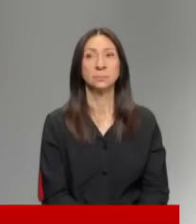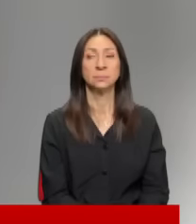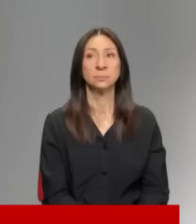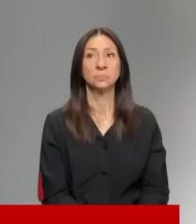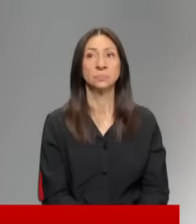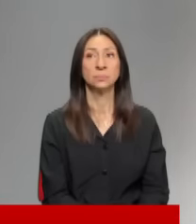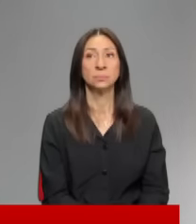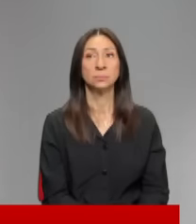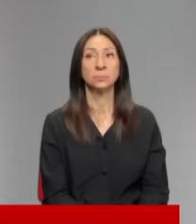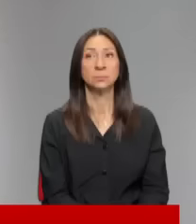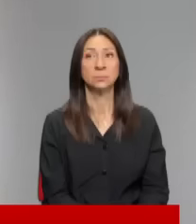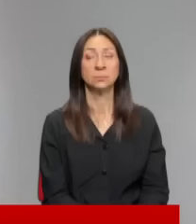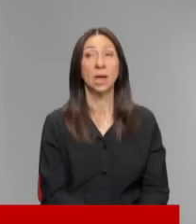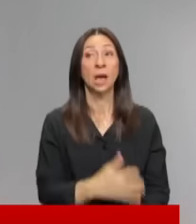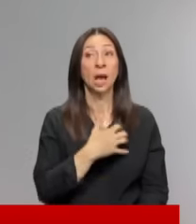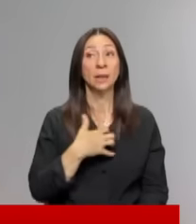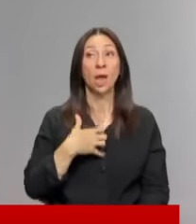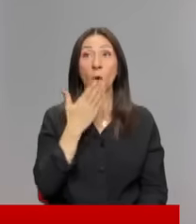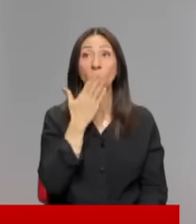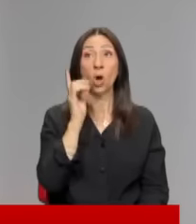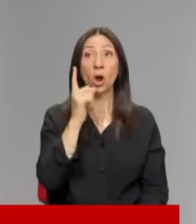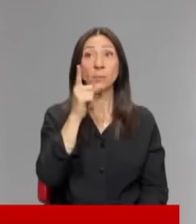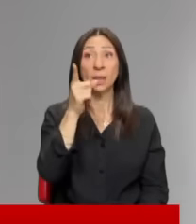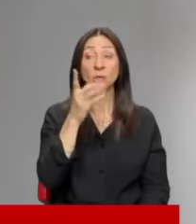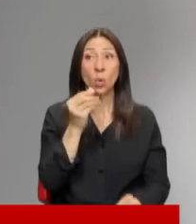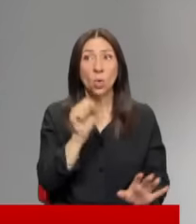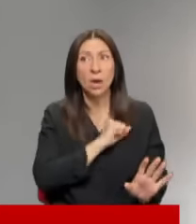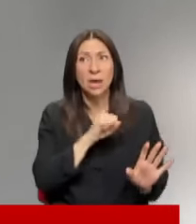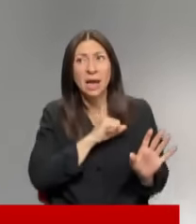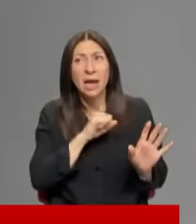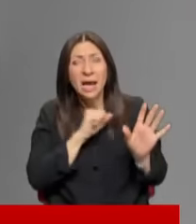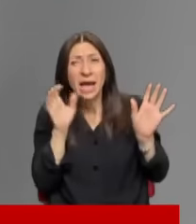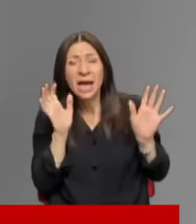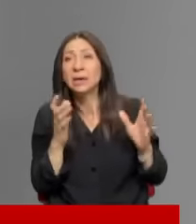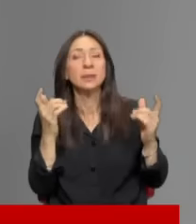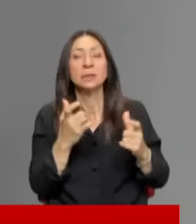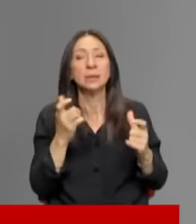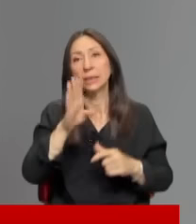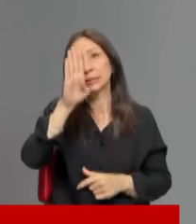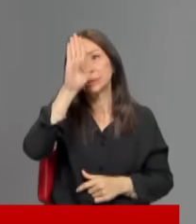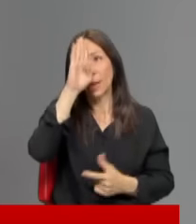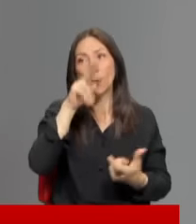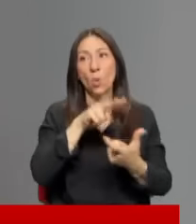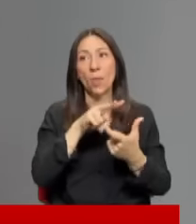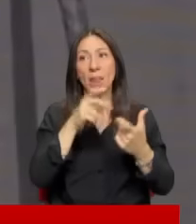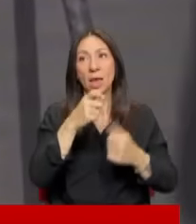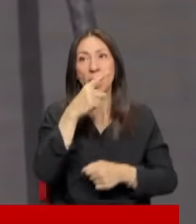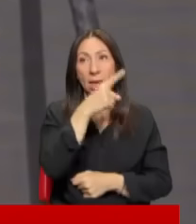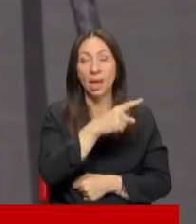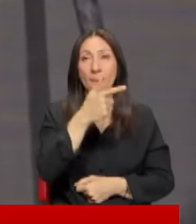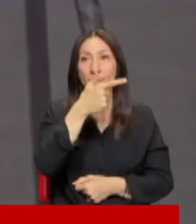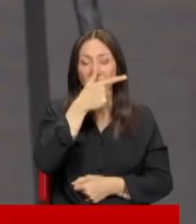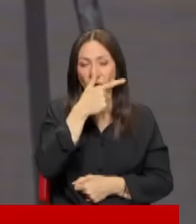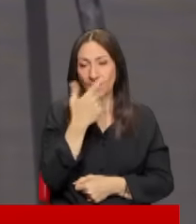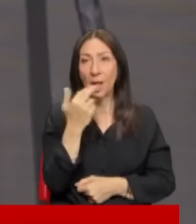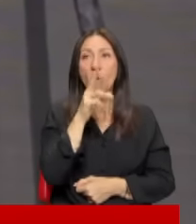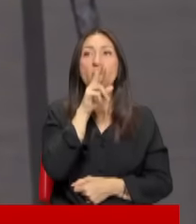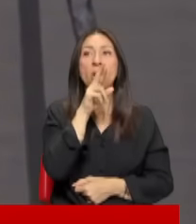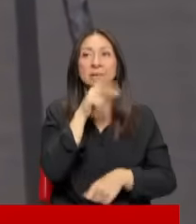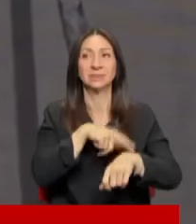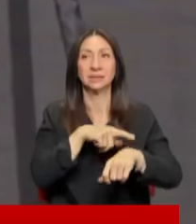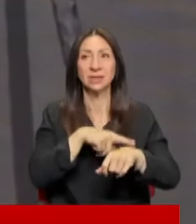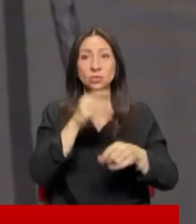camı kırıyor. Anaokulu öğretmenlerine büyük korku yaşatan olayın adresi İstanbul Ümraniye'ydi. Perşembe günü öğle